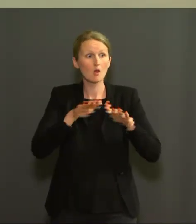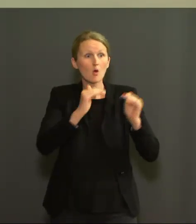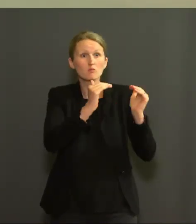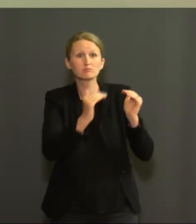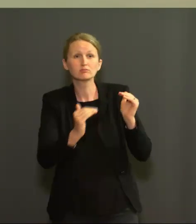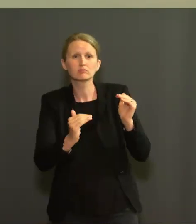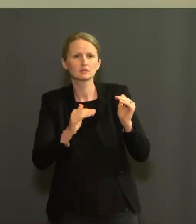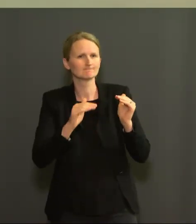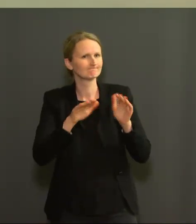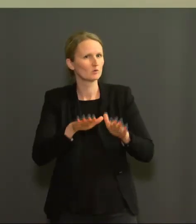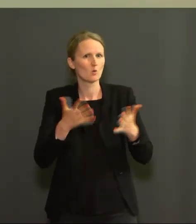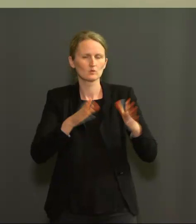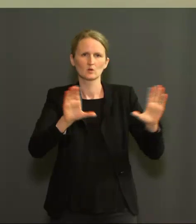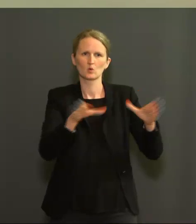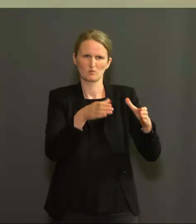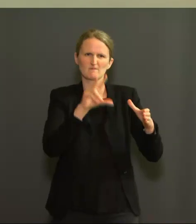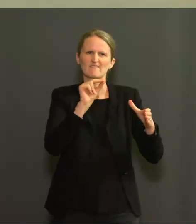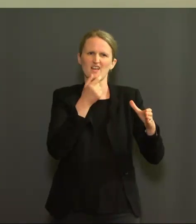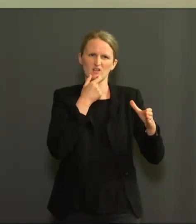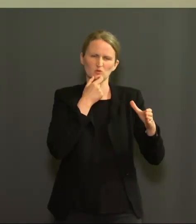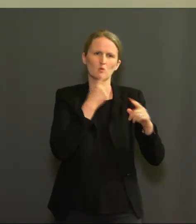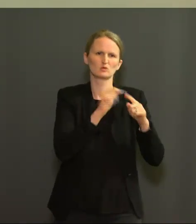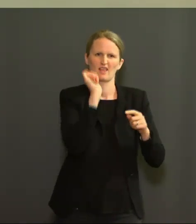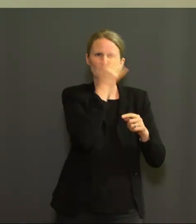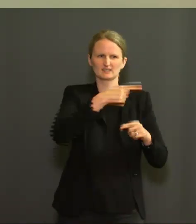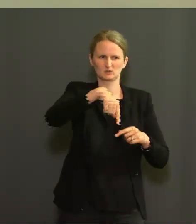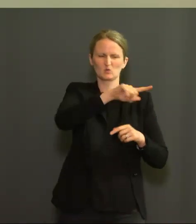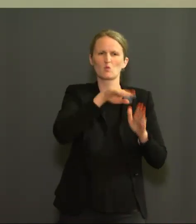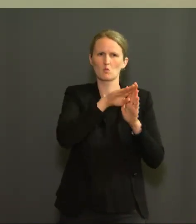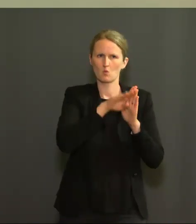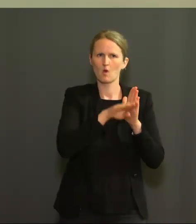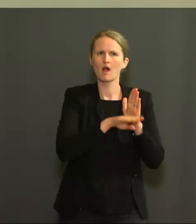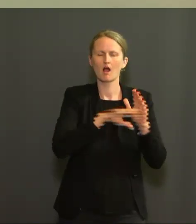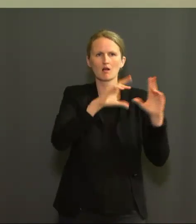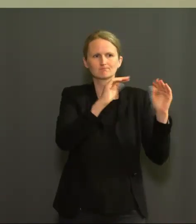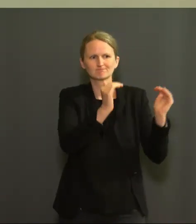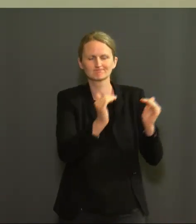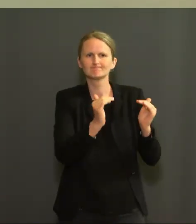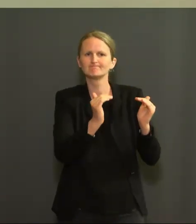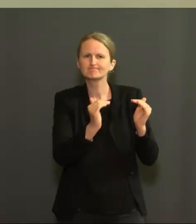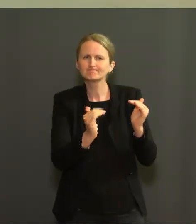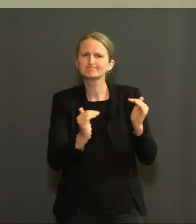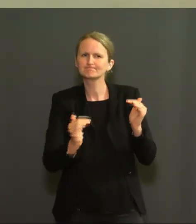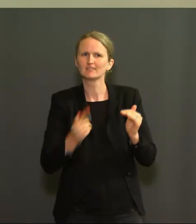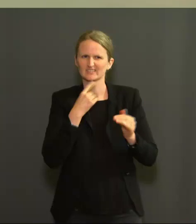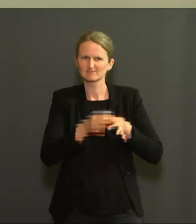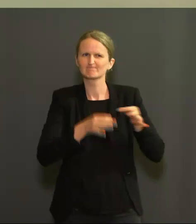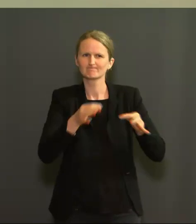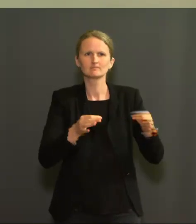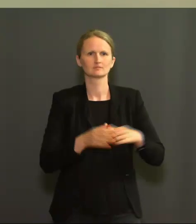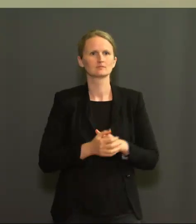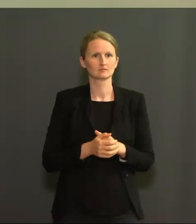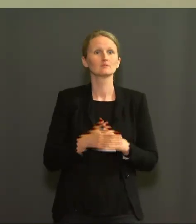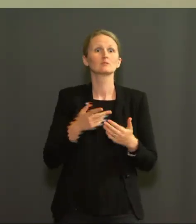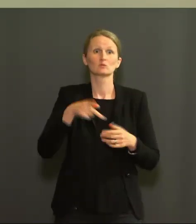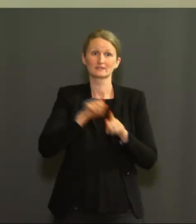dans ce groupe aussi que le nombre de tests est en forte augmentation depuis une semaine et il se peut effectivement que ce soit lié à